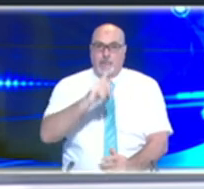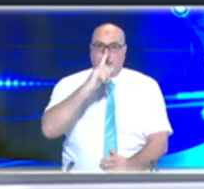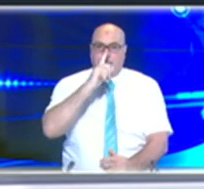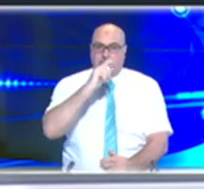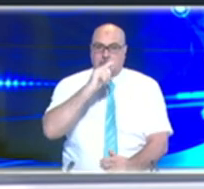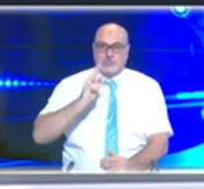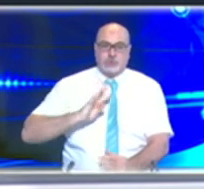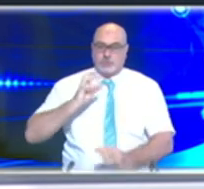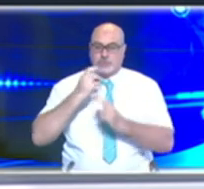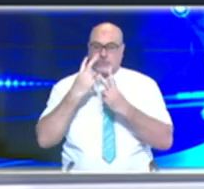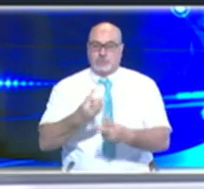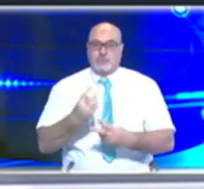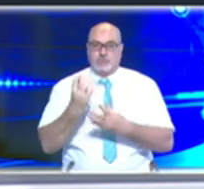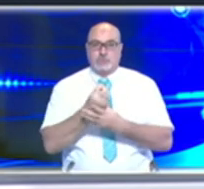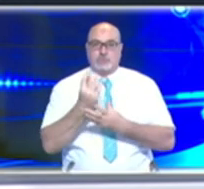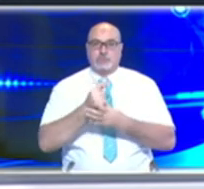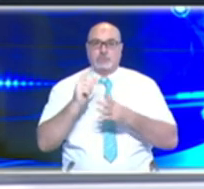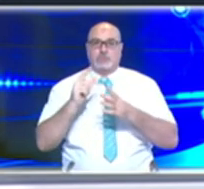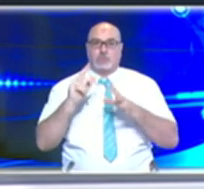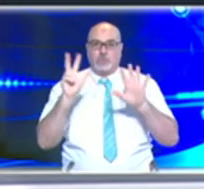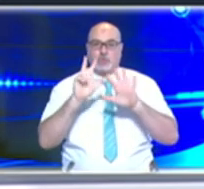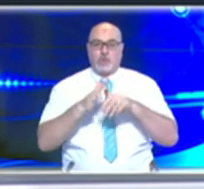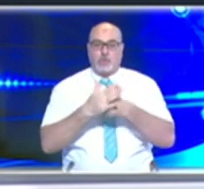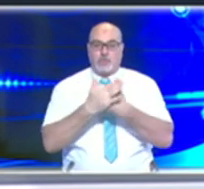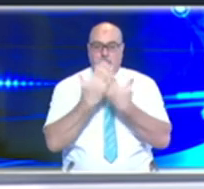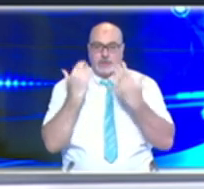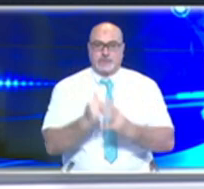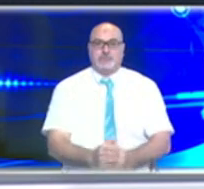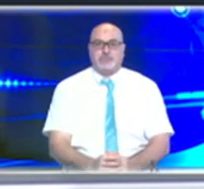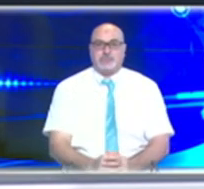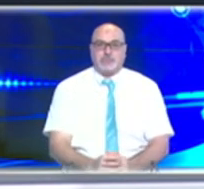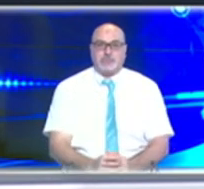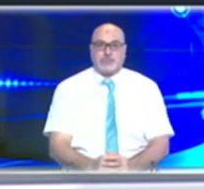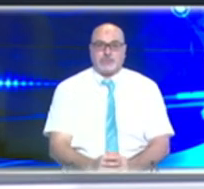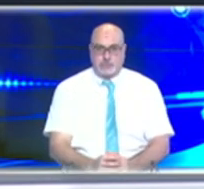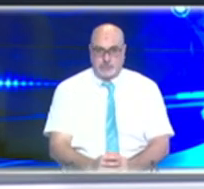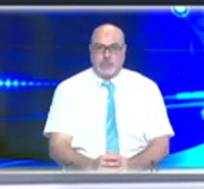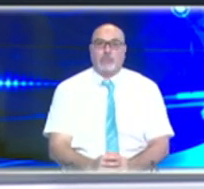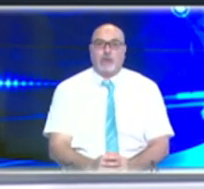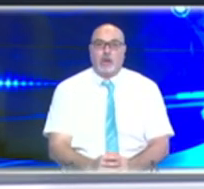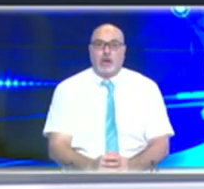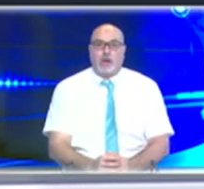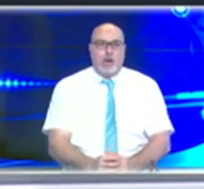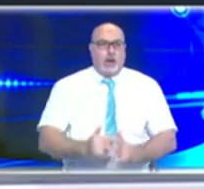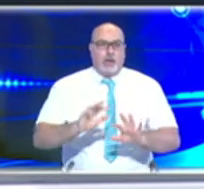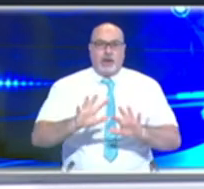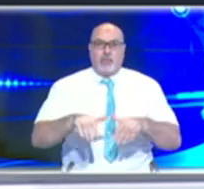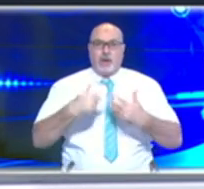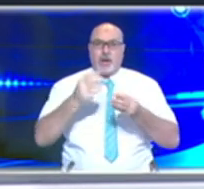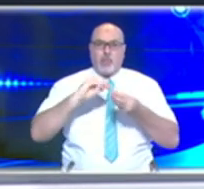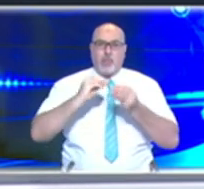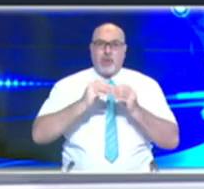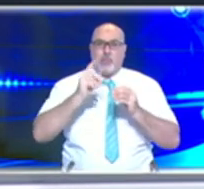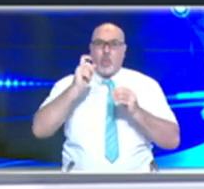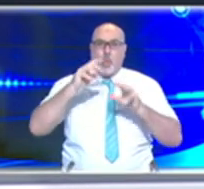أسعدتم صباحا مشاهدينا، أهلا بكم إلى أولى نشرتنا الإخبارية. بداية وعلى إثر الأضرار